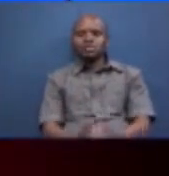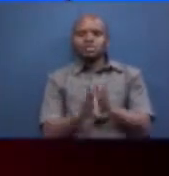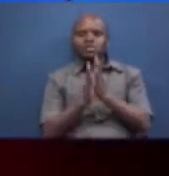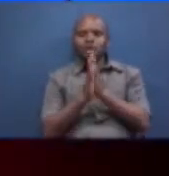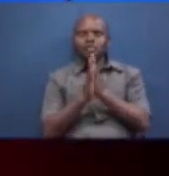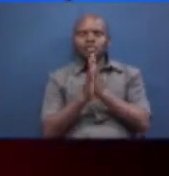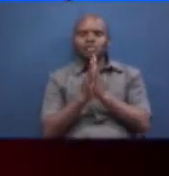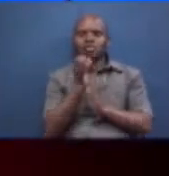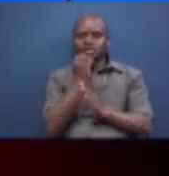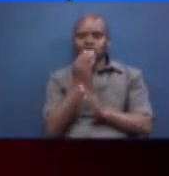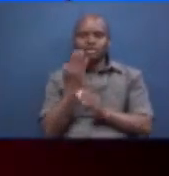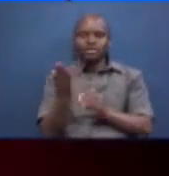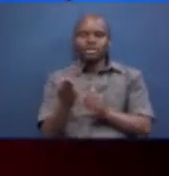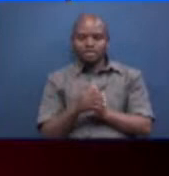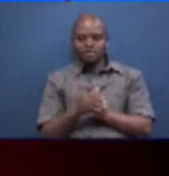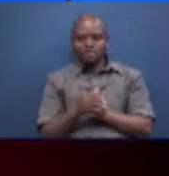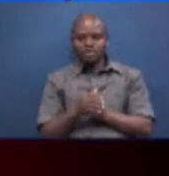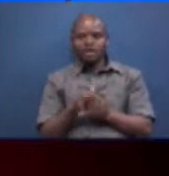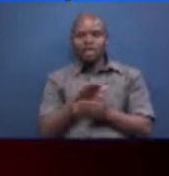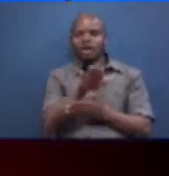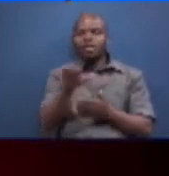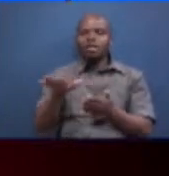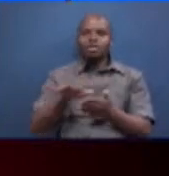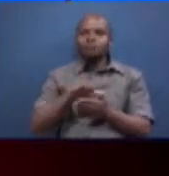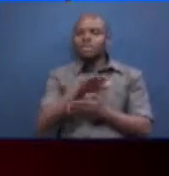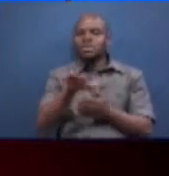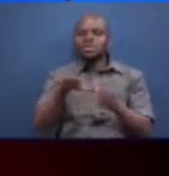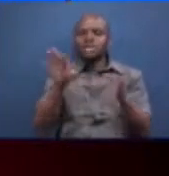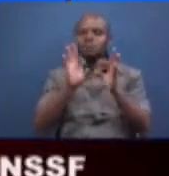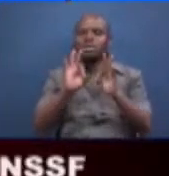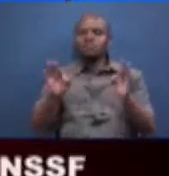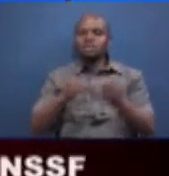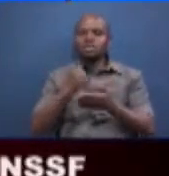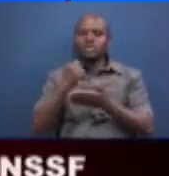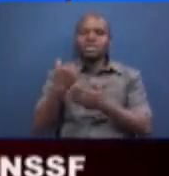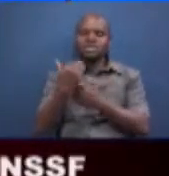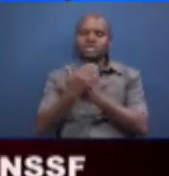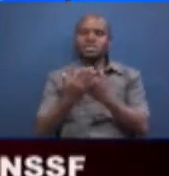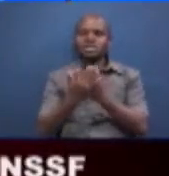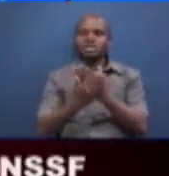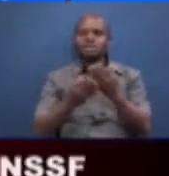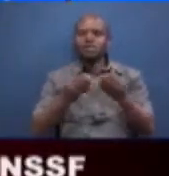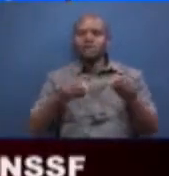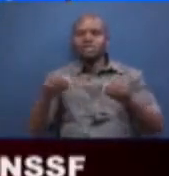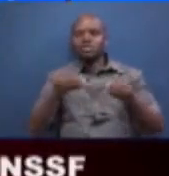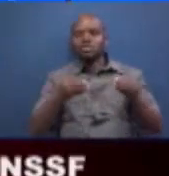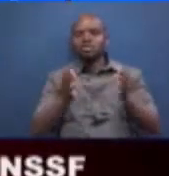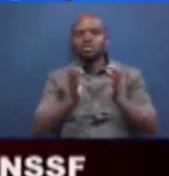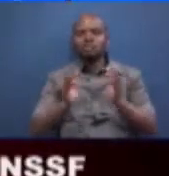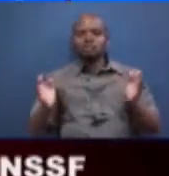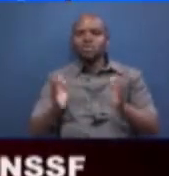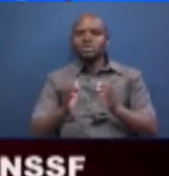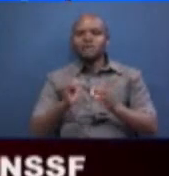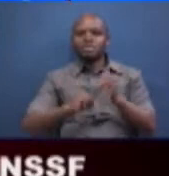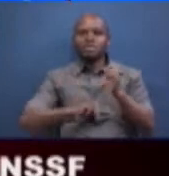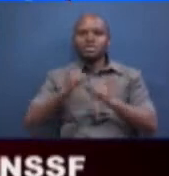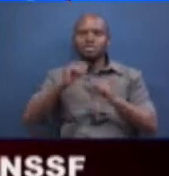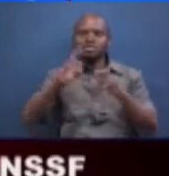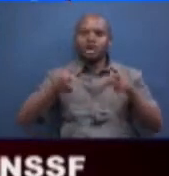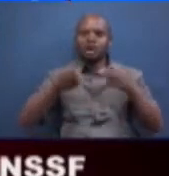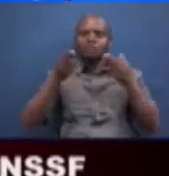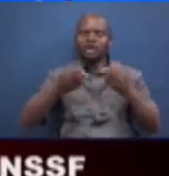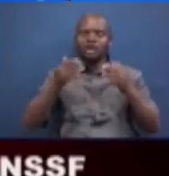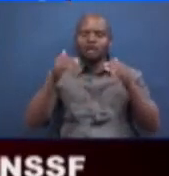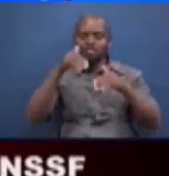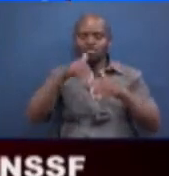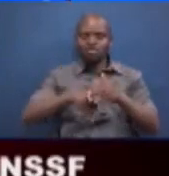Asante Jamila Omar kwa taarifa hiyo. Mazingira mazuri ya uwekezaji nchini yamekuwa kichocheo kikubwa cha mafanikio mapya